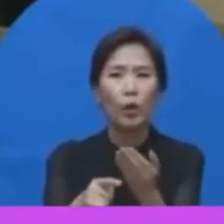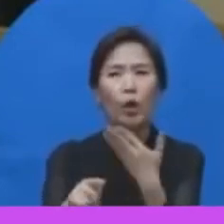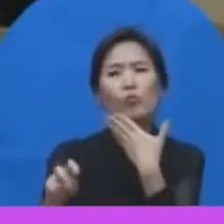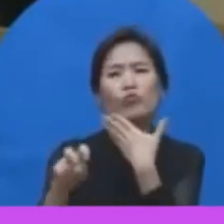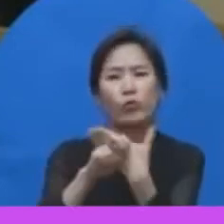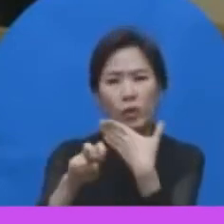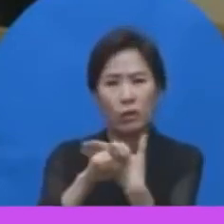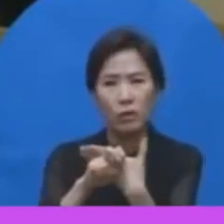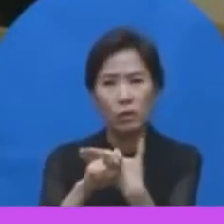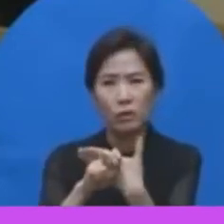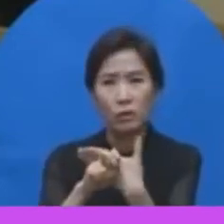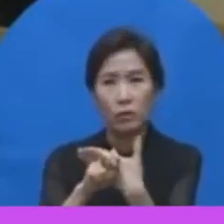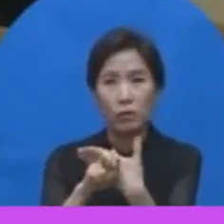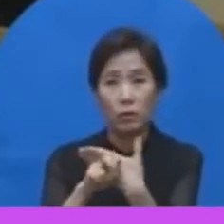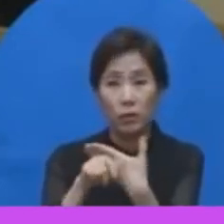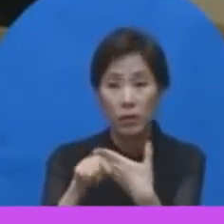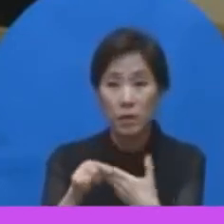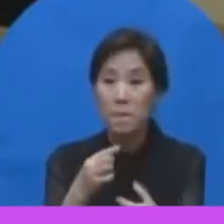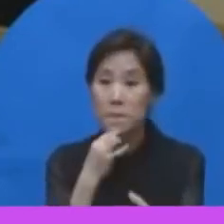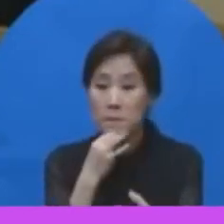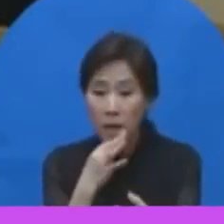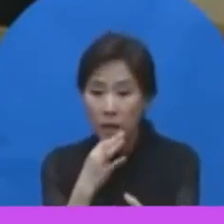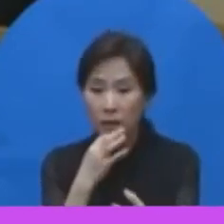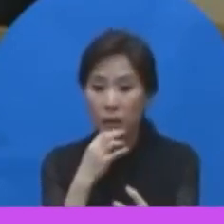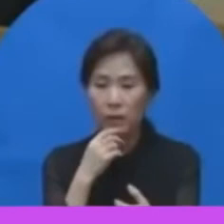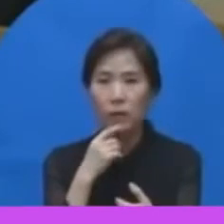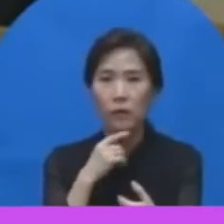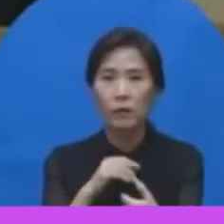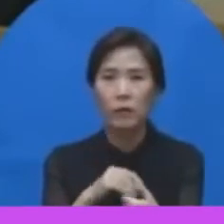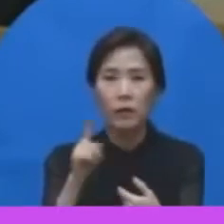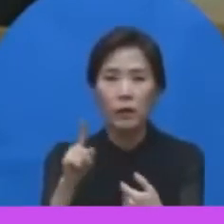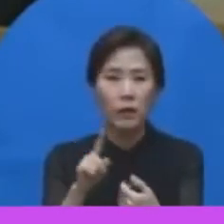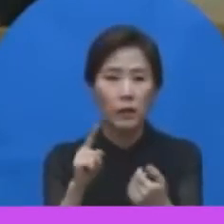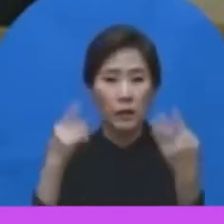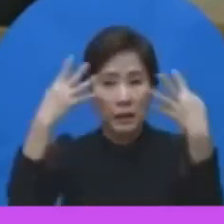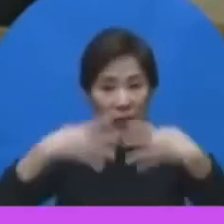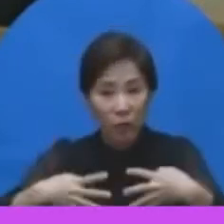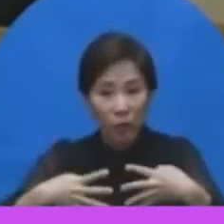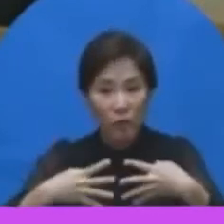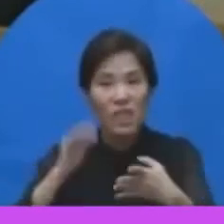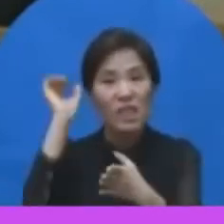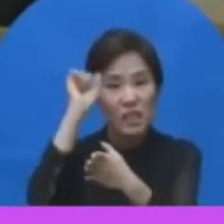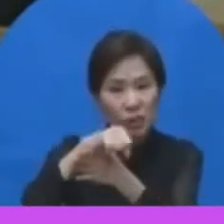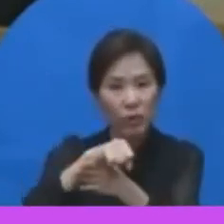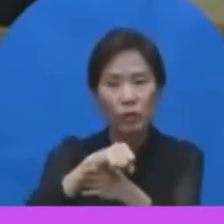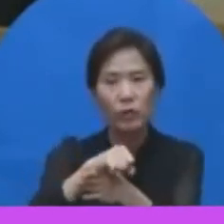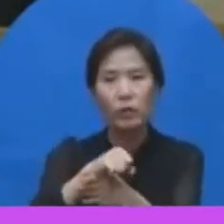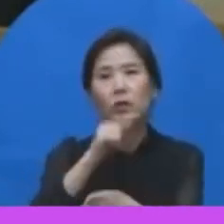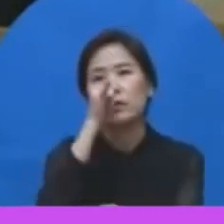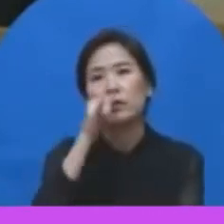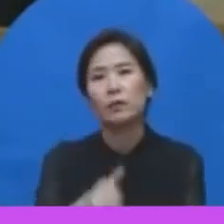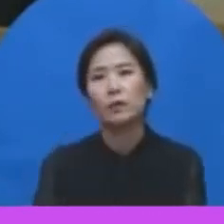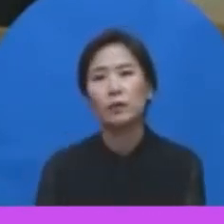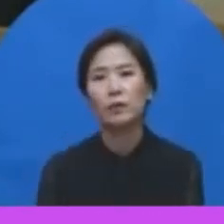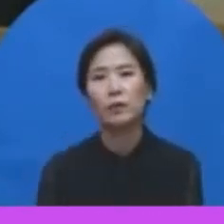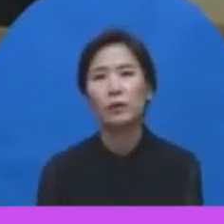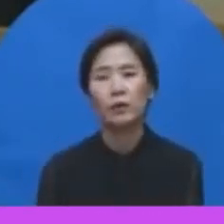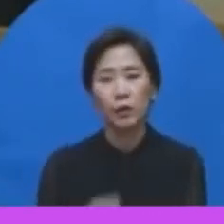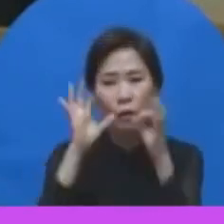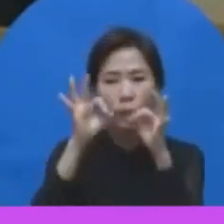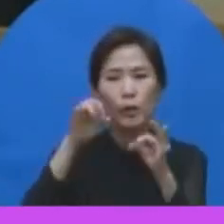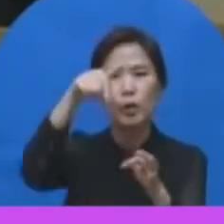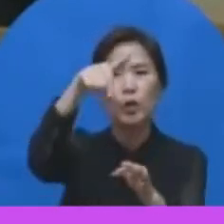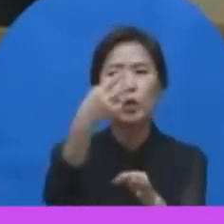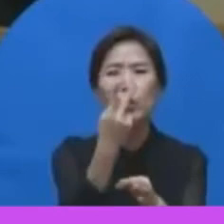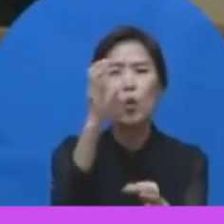중노의 결정까지만 노조법의 자격을 인정하는 그런 규정을 채택하고 있는 것 같습니다. 그래서 여기서 이제 교원의